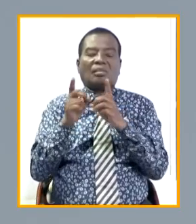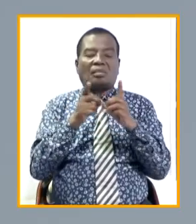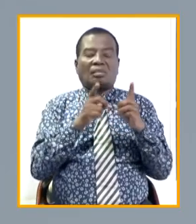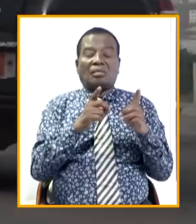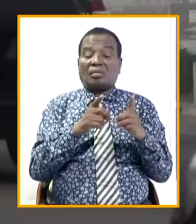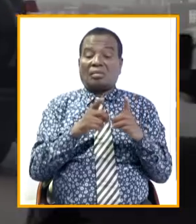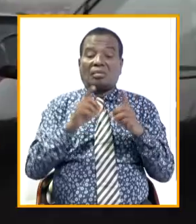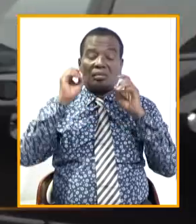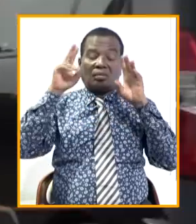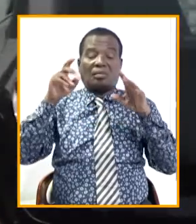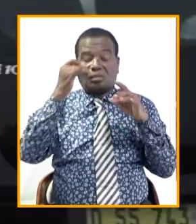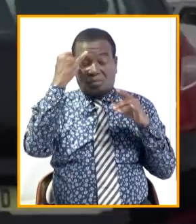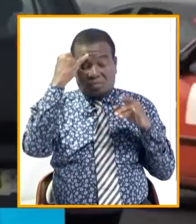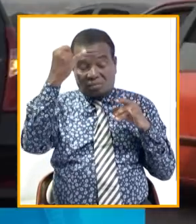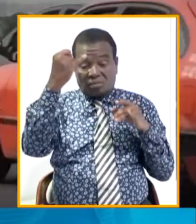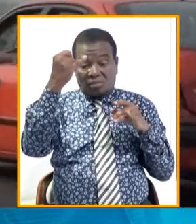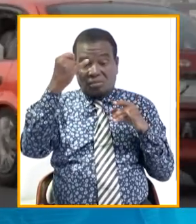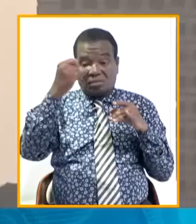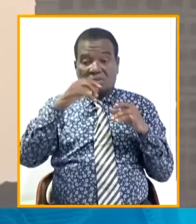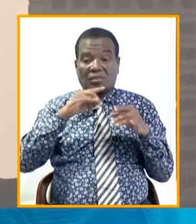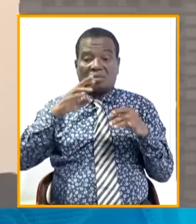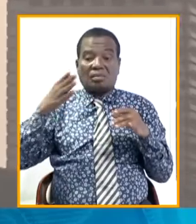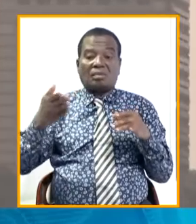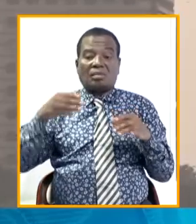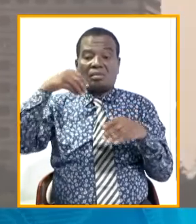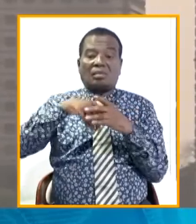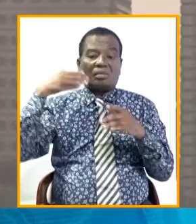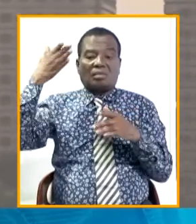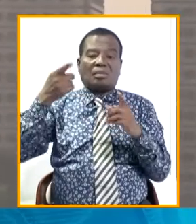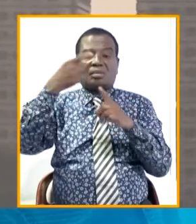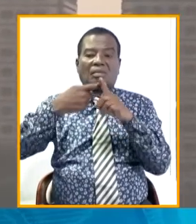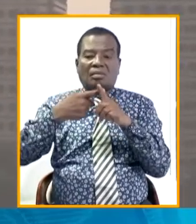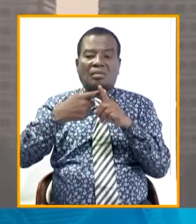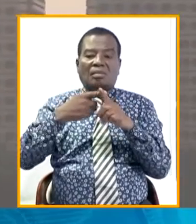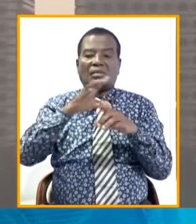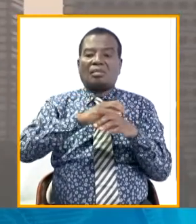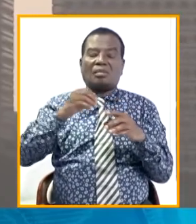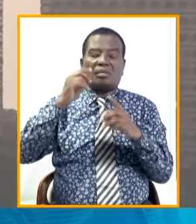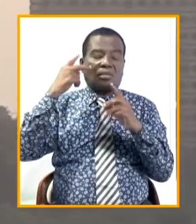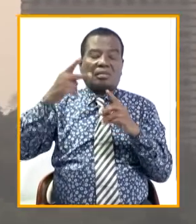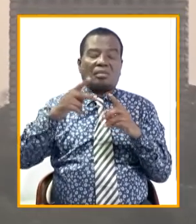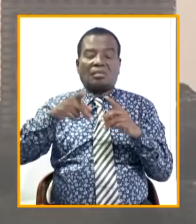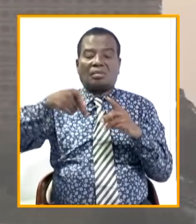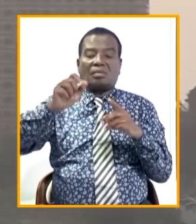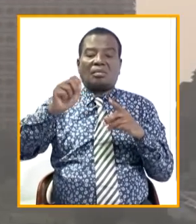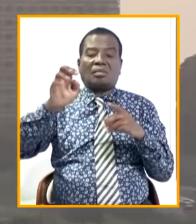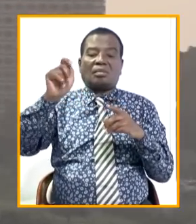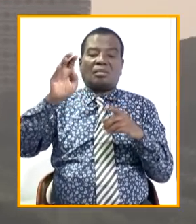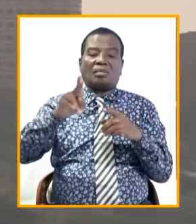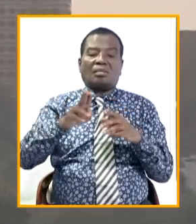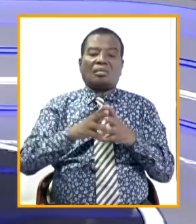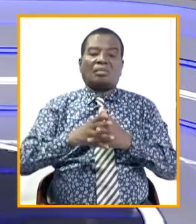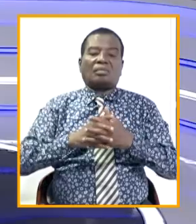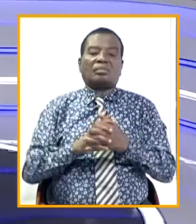d'éclairage public intelligent au Plateau sera effectif dans les prochains mois, conformément à la vision Plateau Smart City.